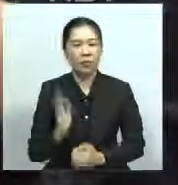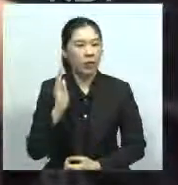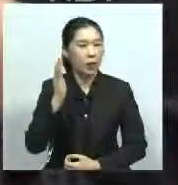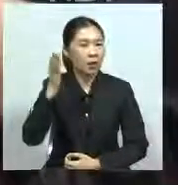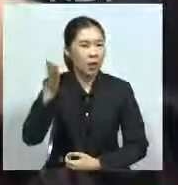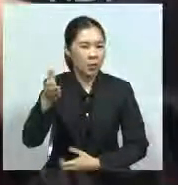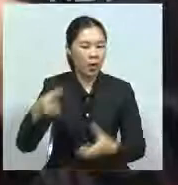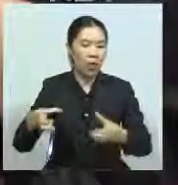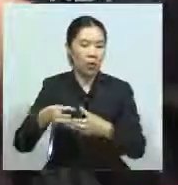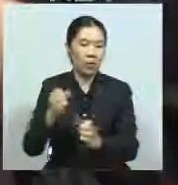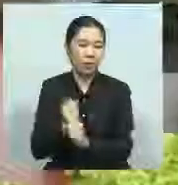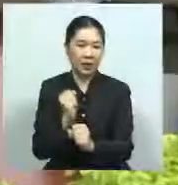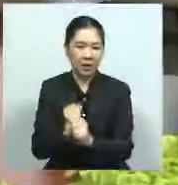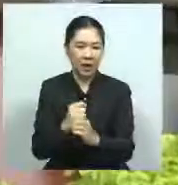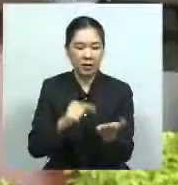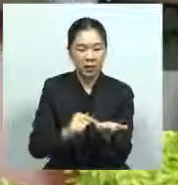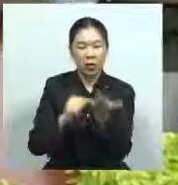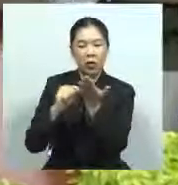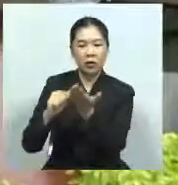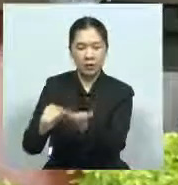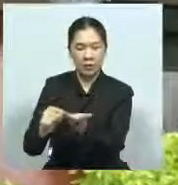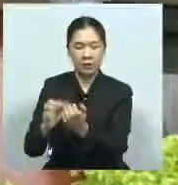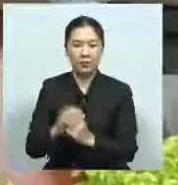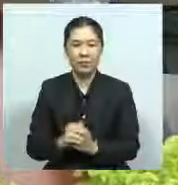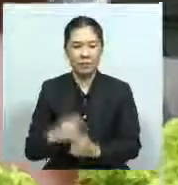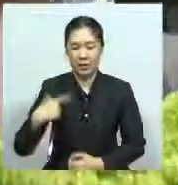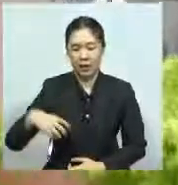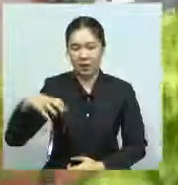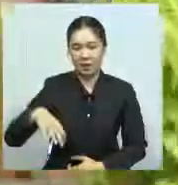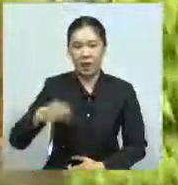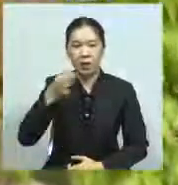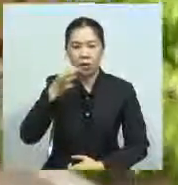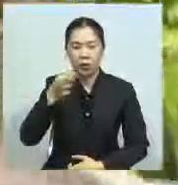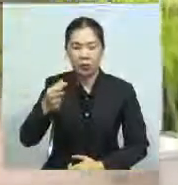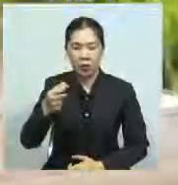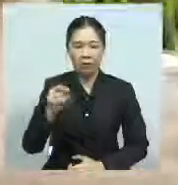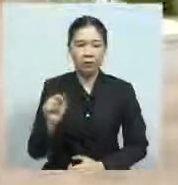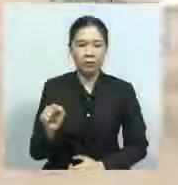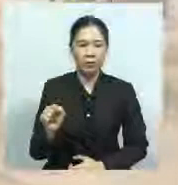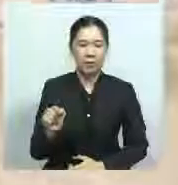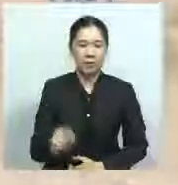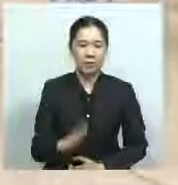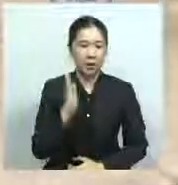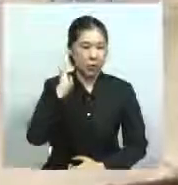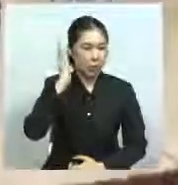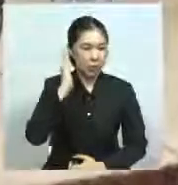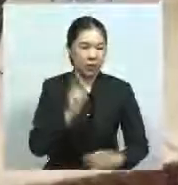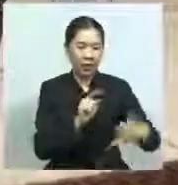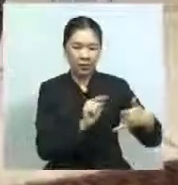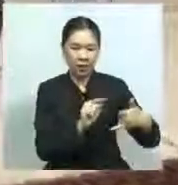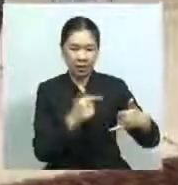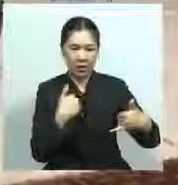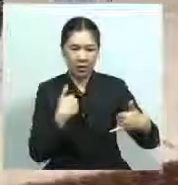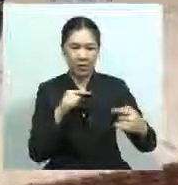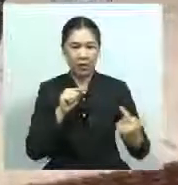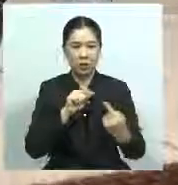ทางคณะทำงานจะทำการยื่นอุทธรณ์ในกรณีที่ศาลยกฟ้องนายยงส่วนนายเปรมชัยทนายความนั้นจะมีการดำเนินการ